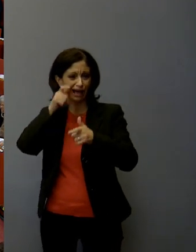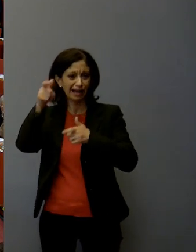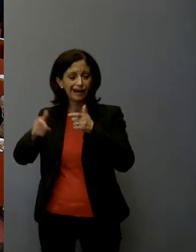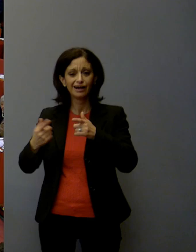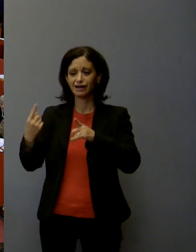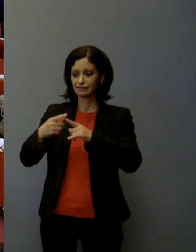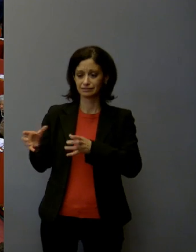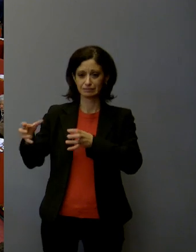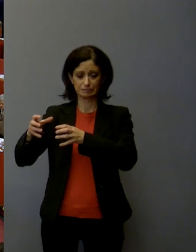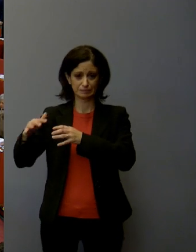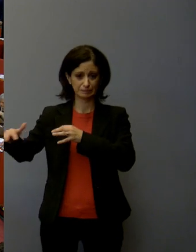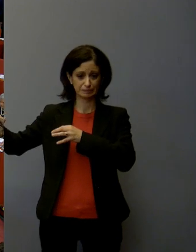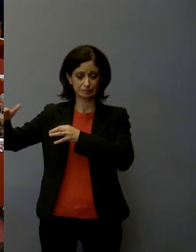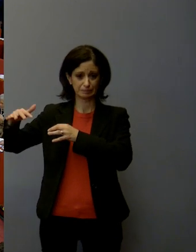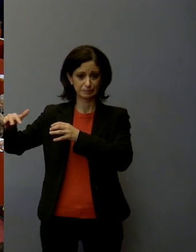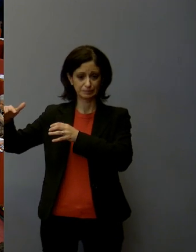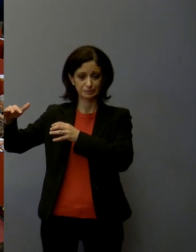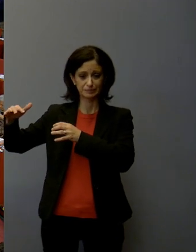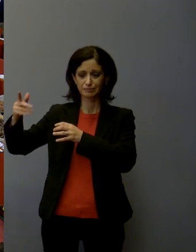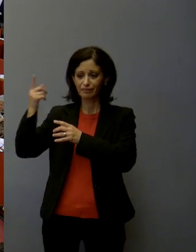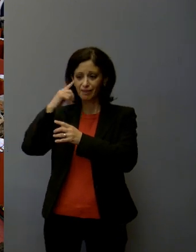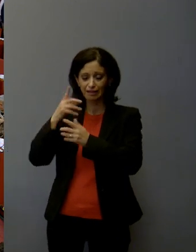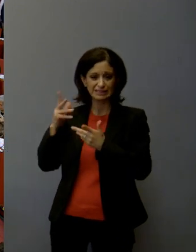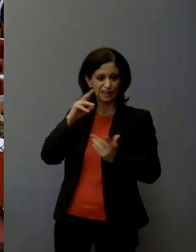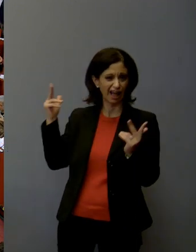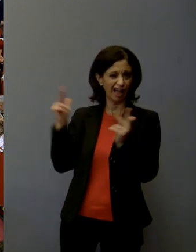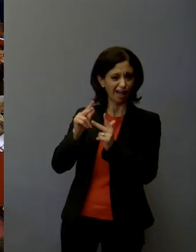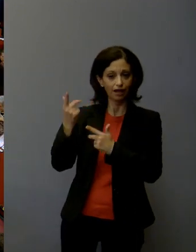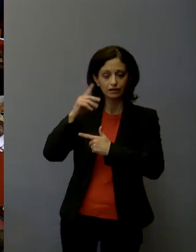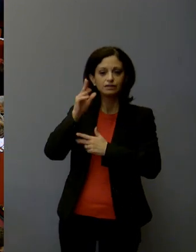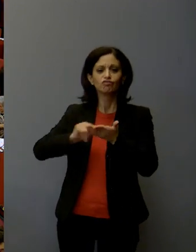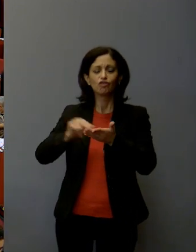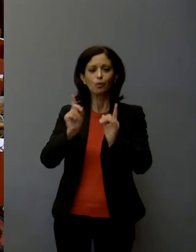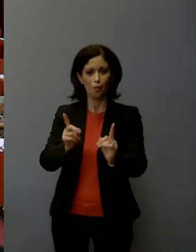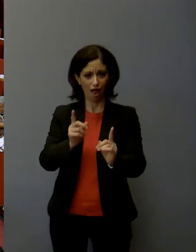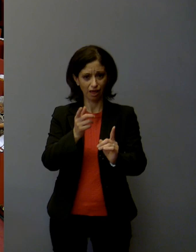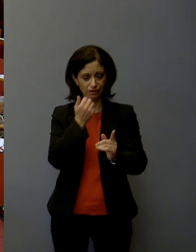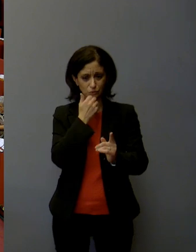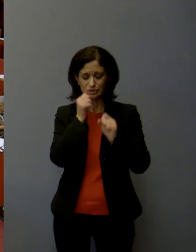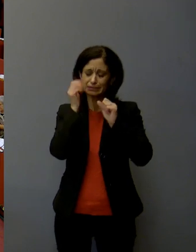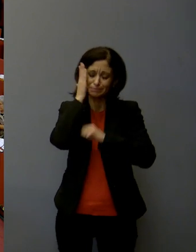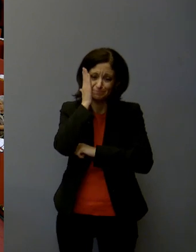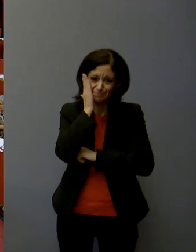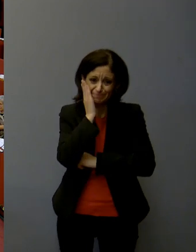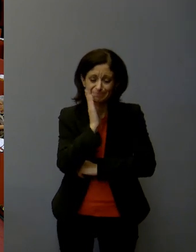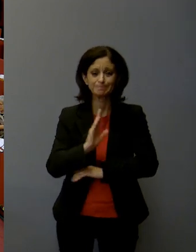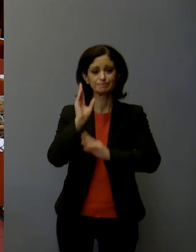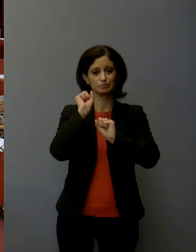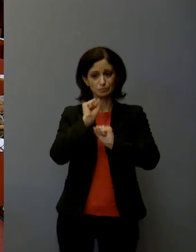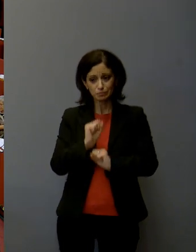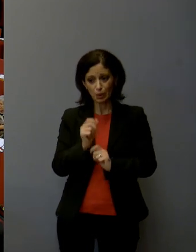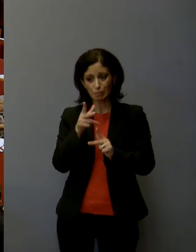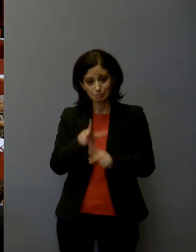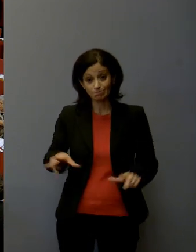da questi questi strani Su che cosa si votava quindi Le chiedo gentilmente se è possibile